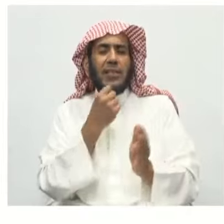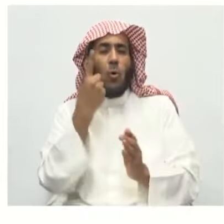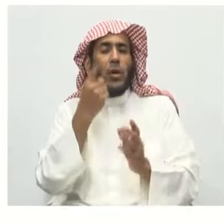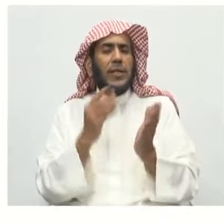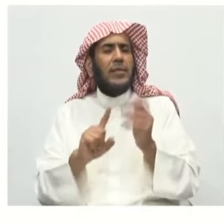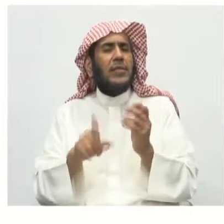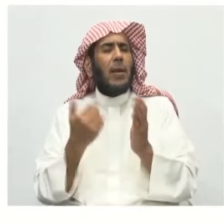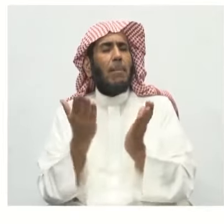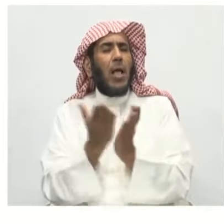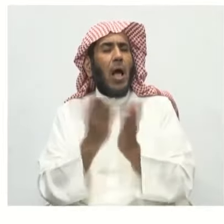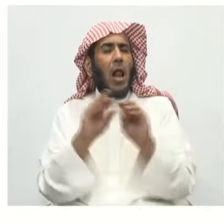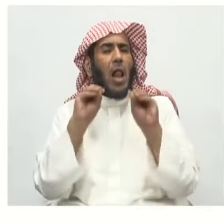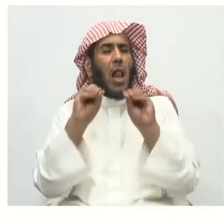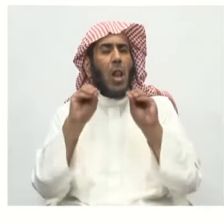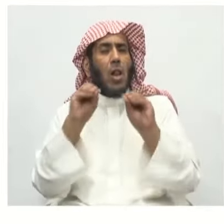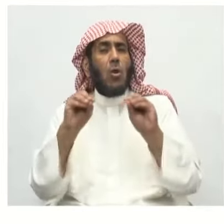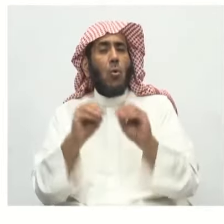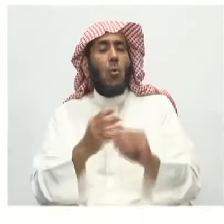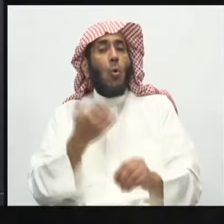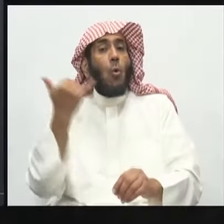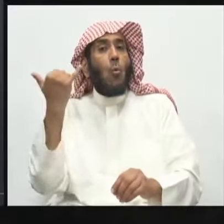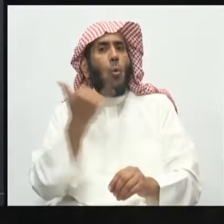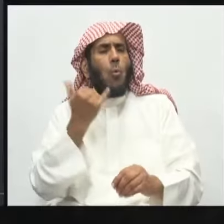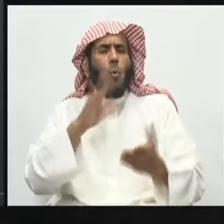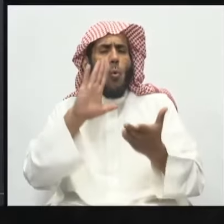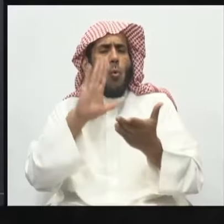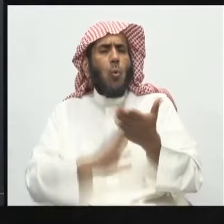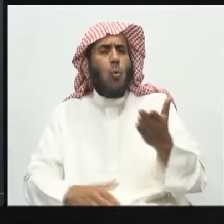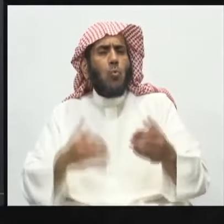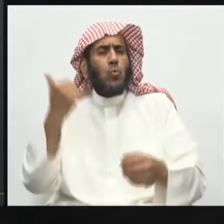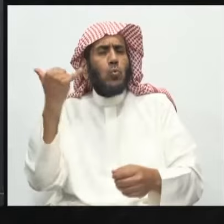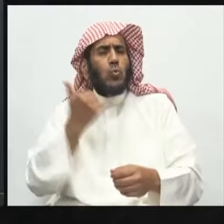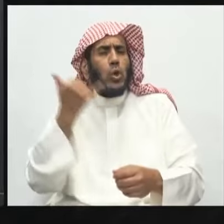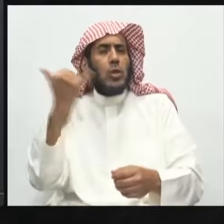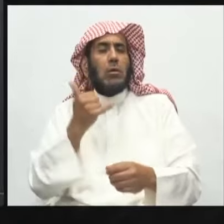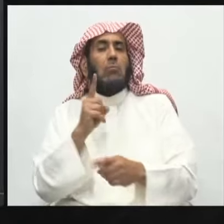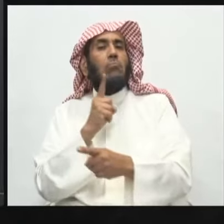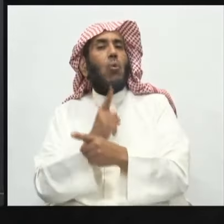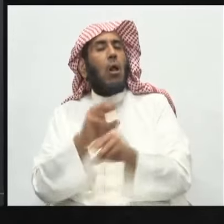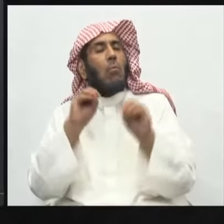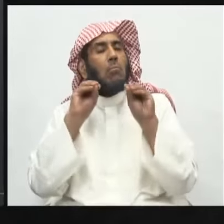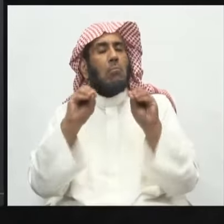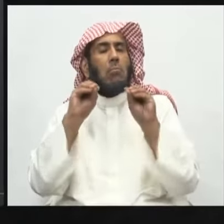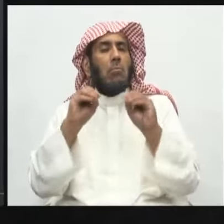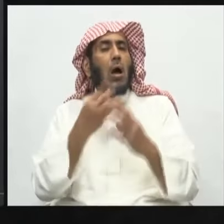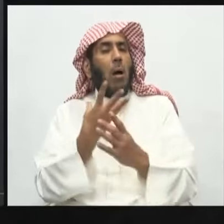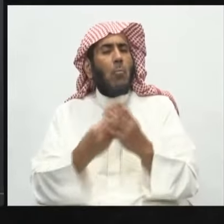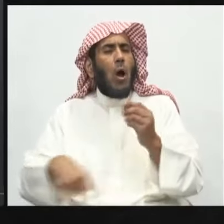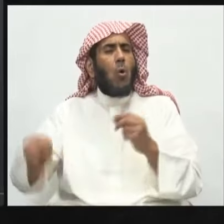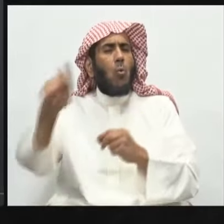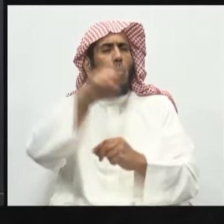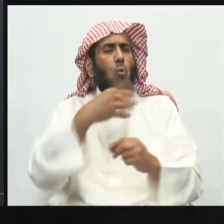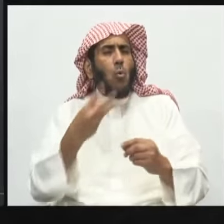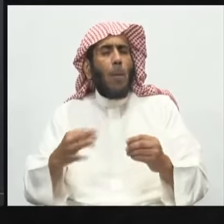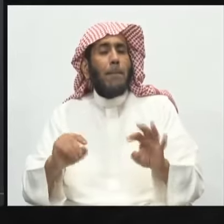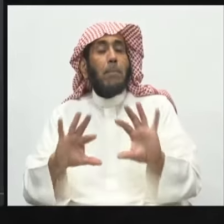سنبدا الحديث عن امر خطير جدا جدا جدا ابنائي